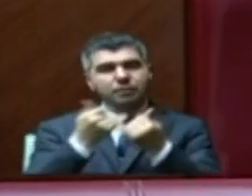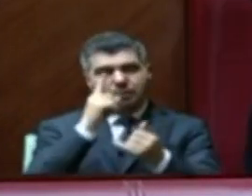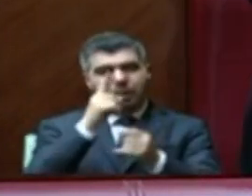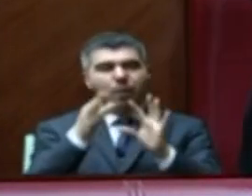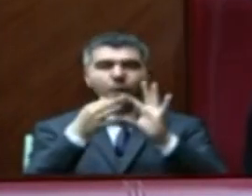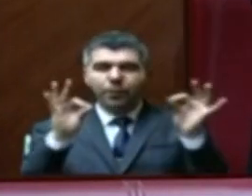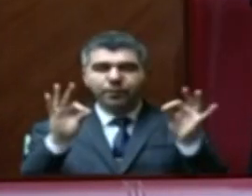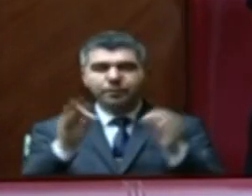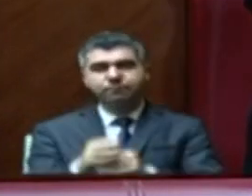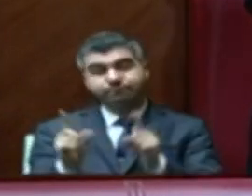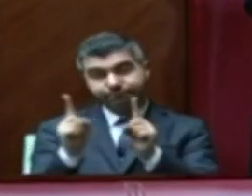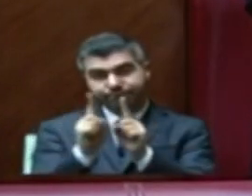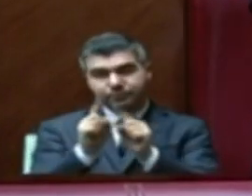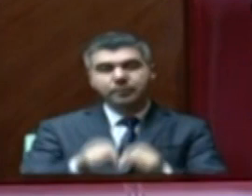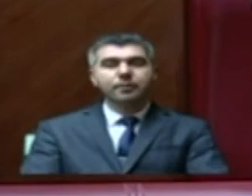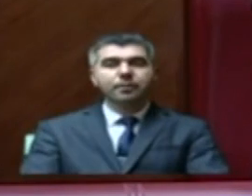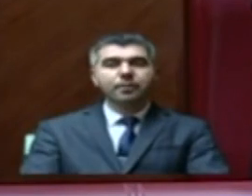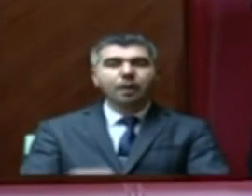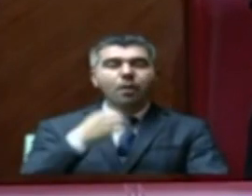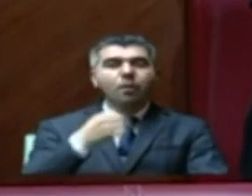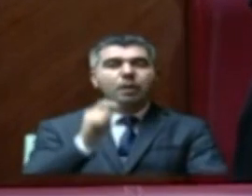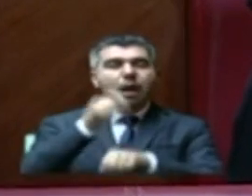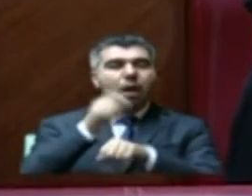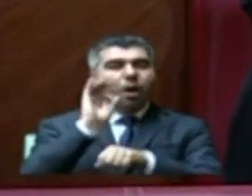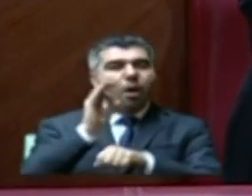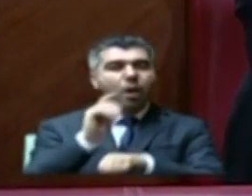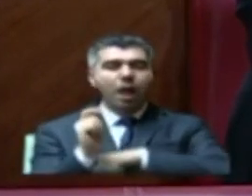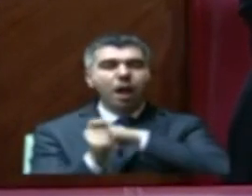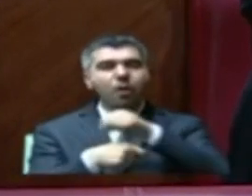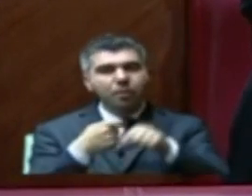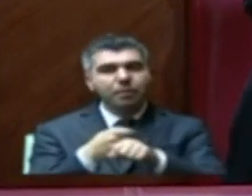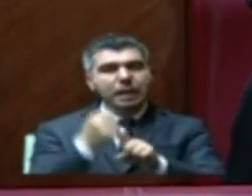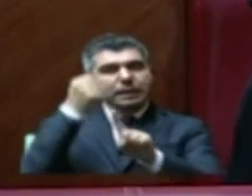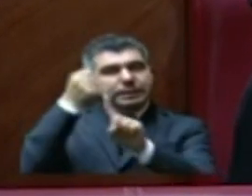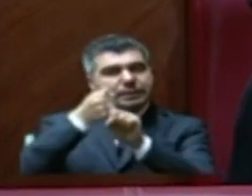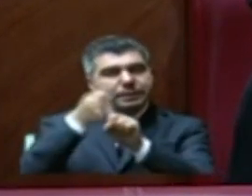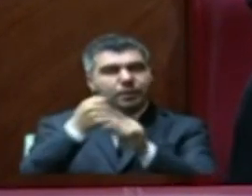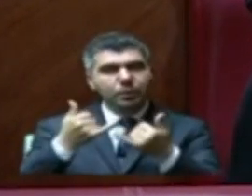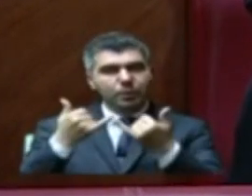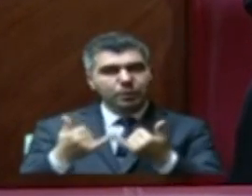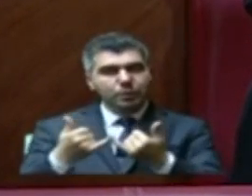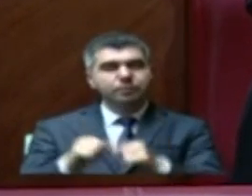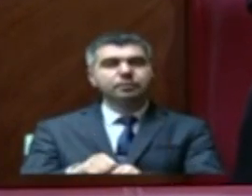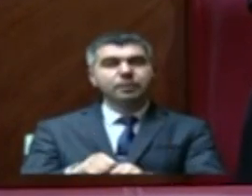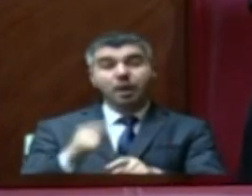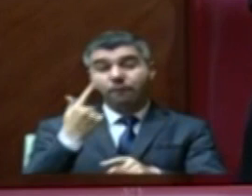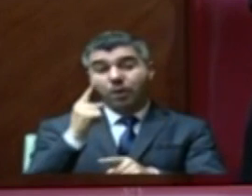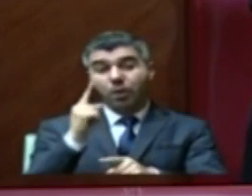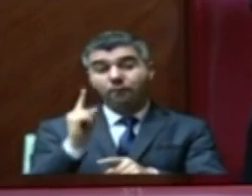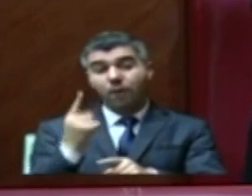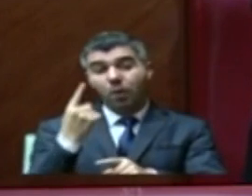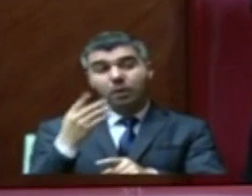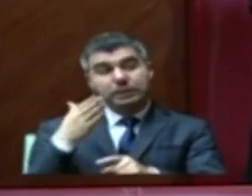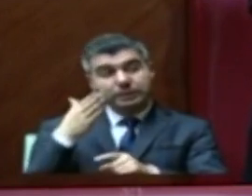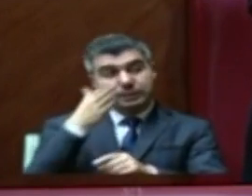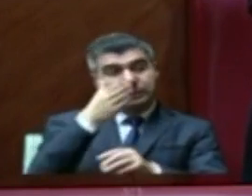التفصيل. نبغي فقط ناكد انه بالنسبه للصناعه التقليديه في العالم القروي اليوم المجهودات اللي كتبذل، اولا الوحدات المتنقله التي تصل الى